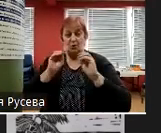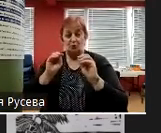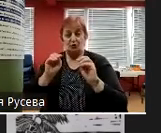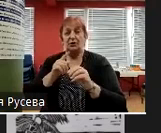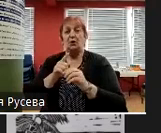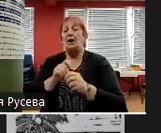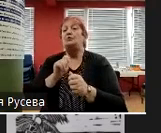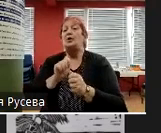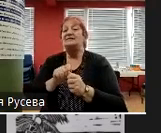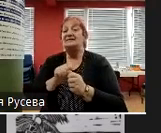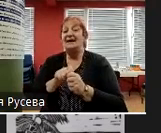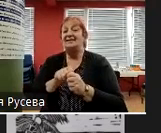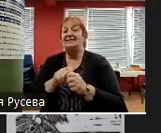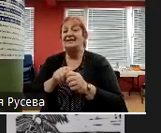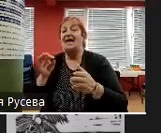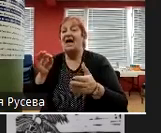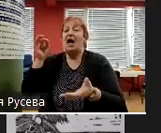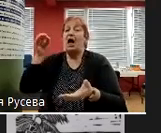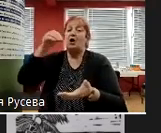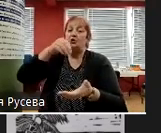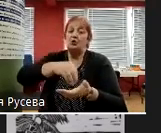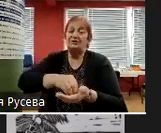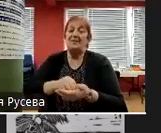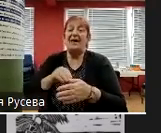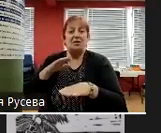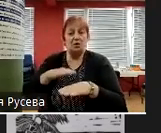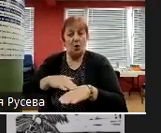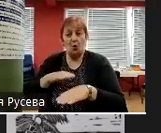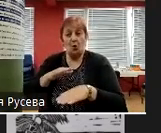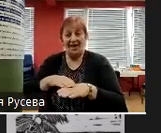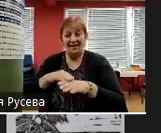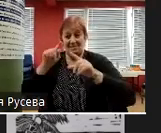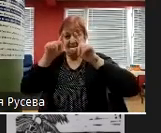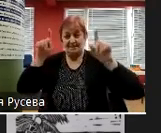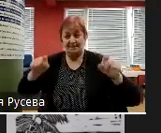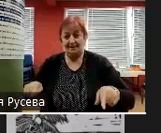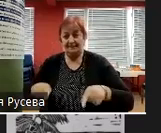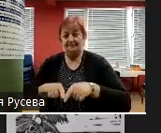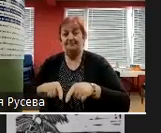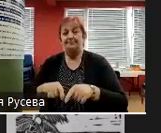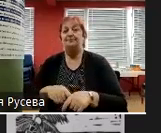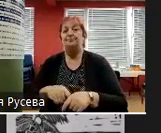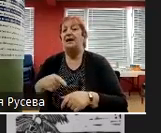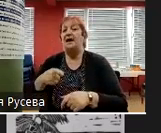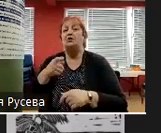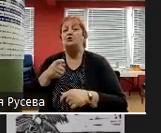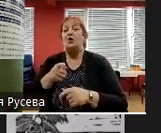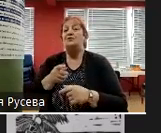е създаване на достъпен Word документ. Това